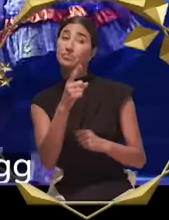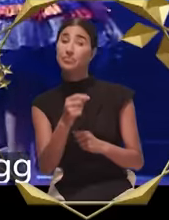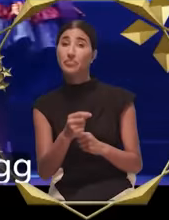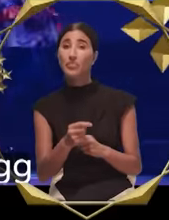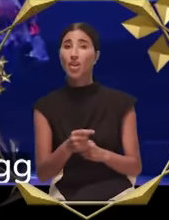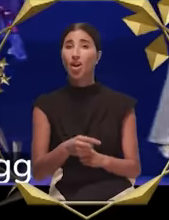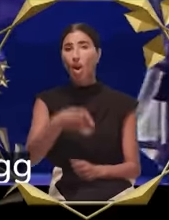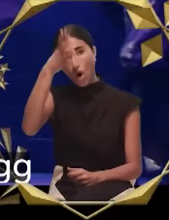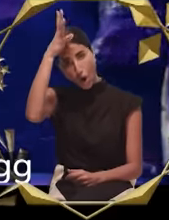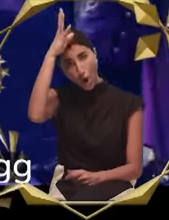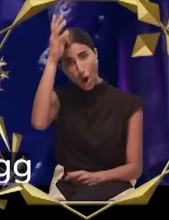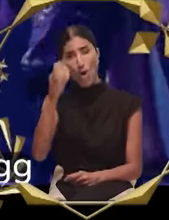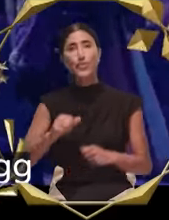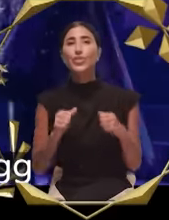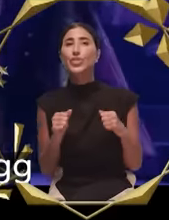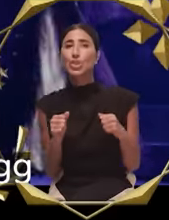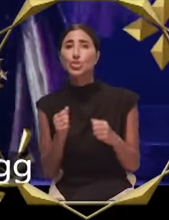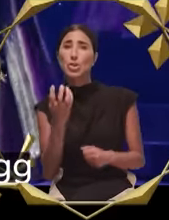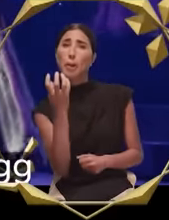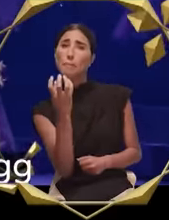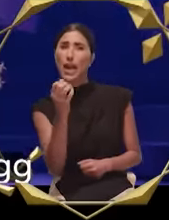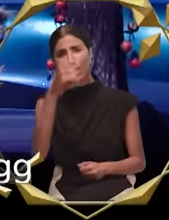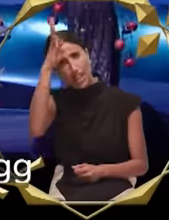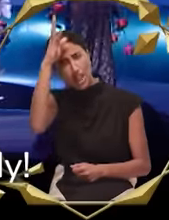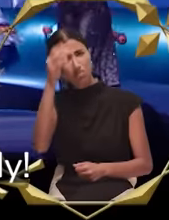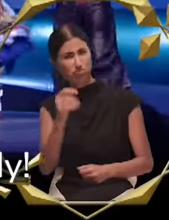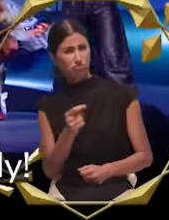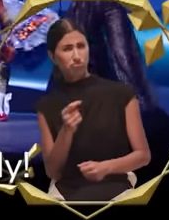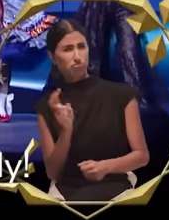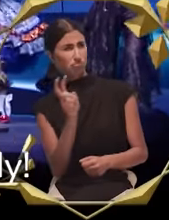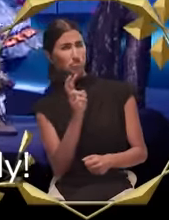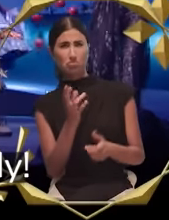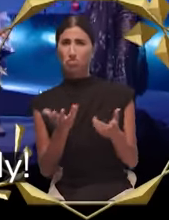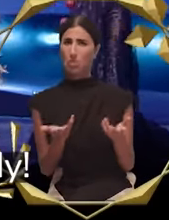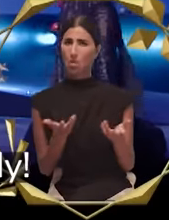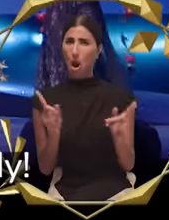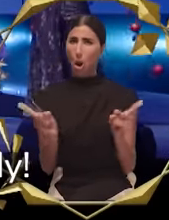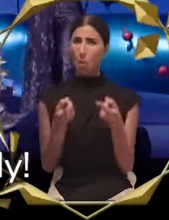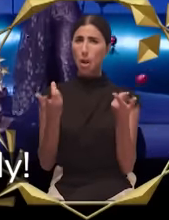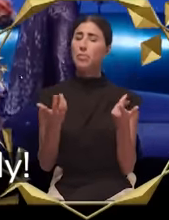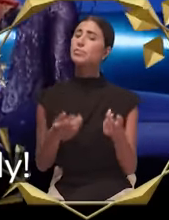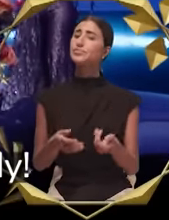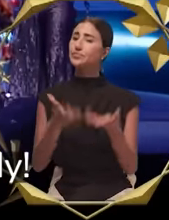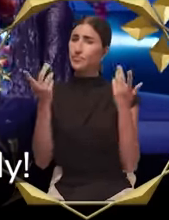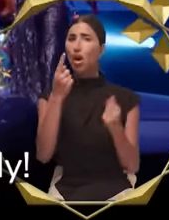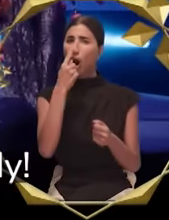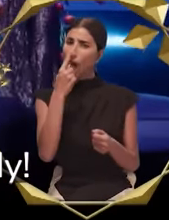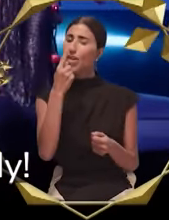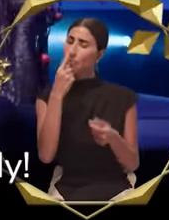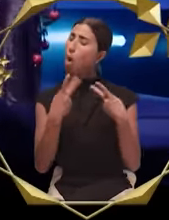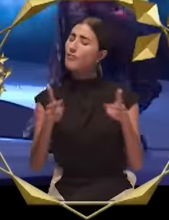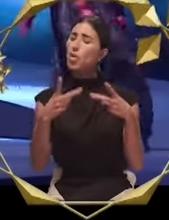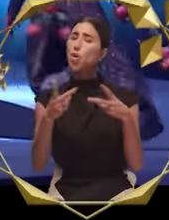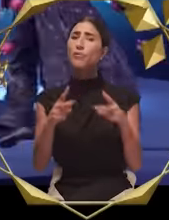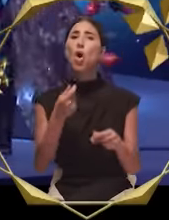عرف دجاجة وبيضة ديك تأتيك حالا